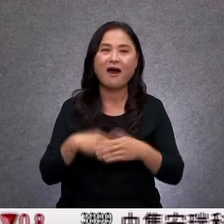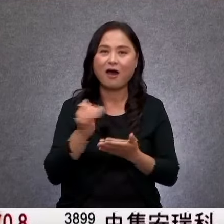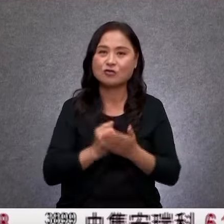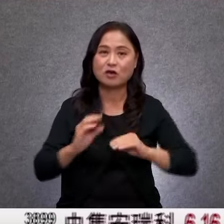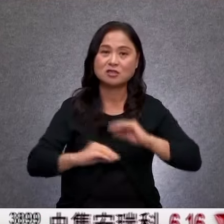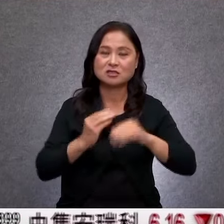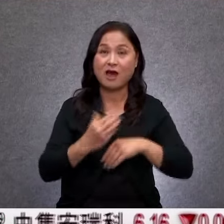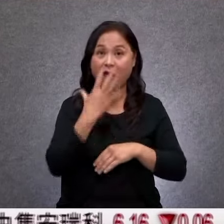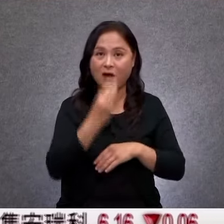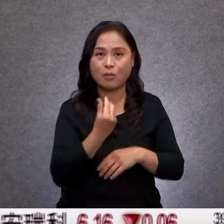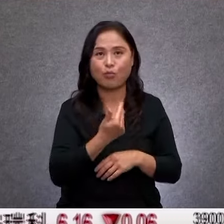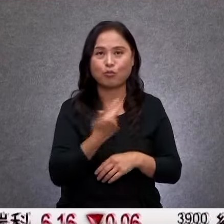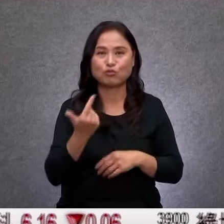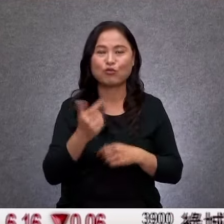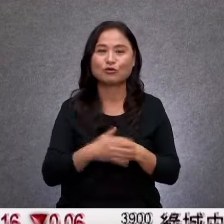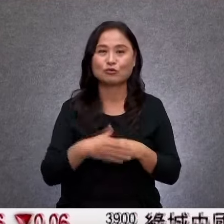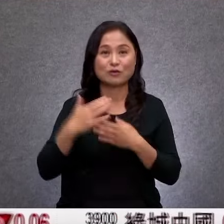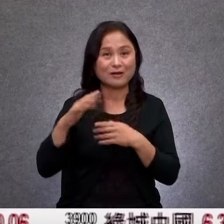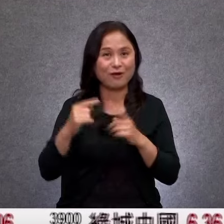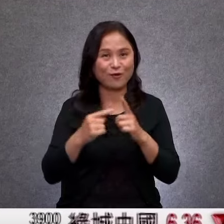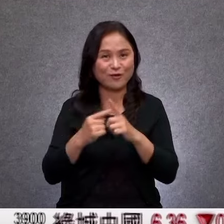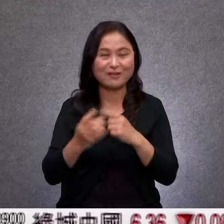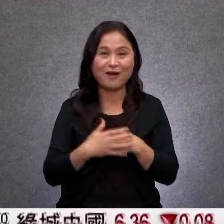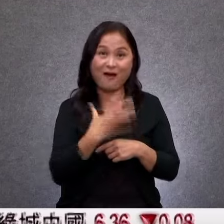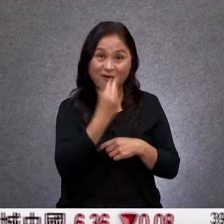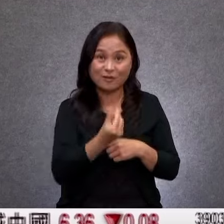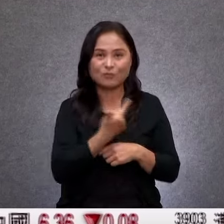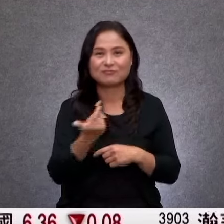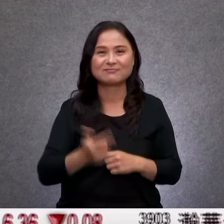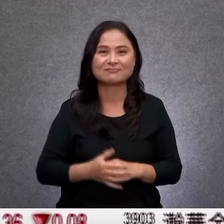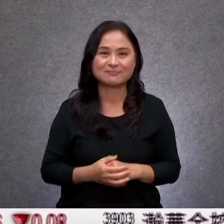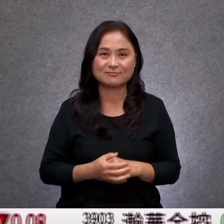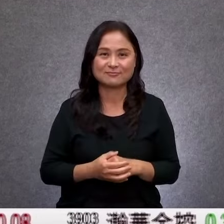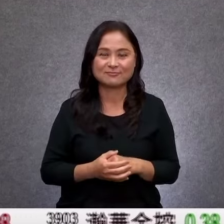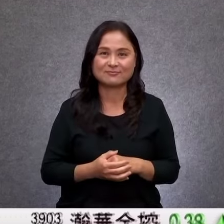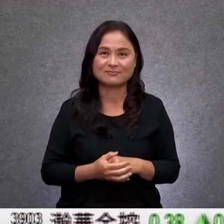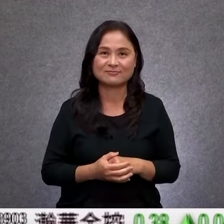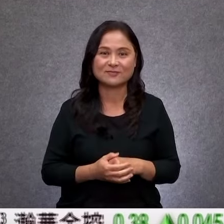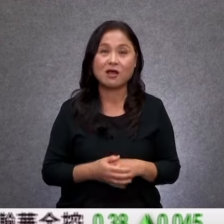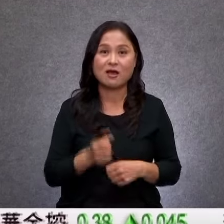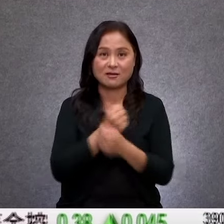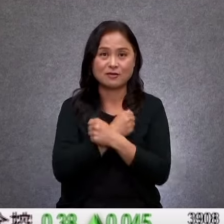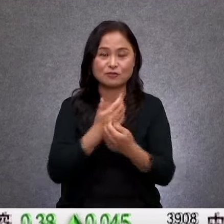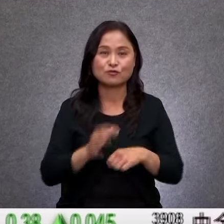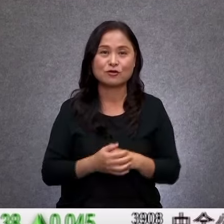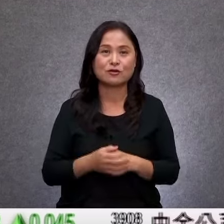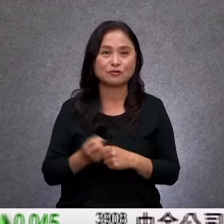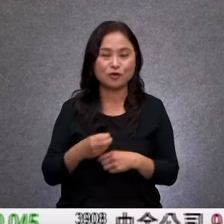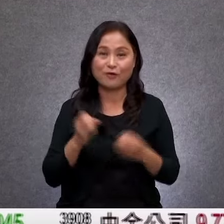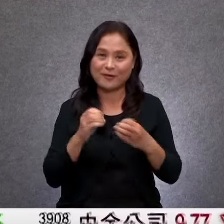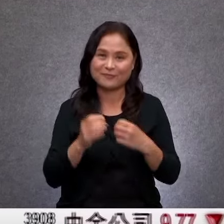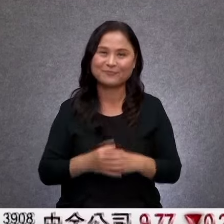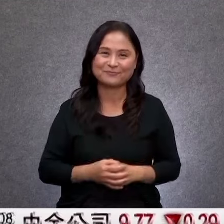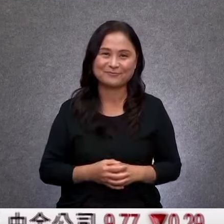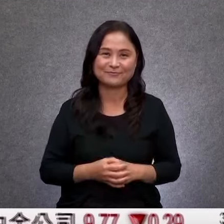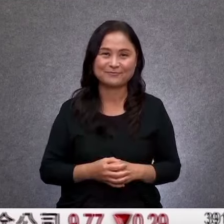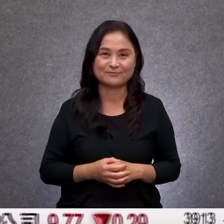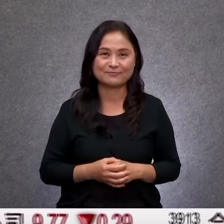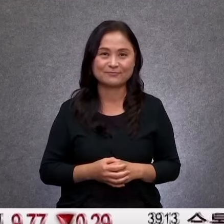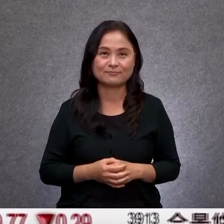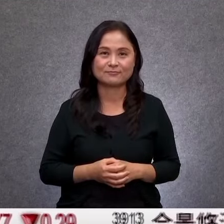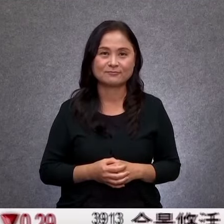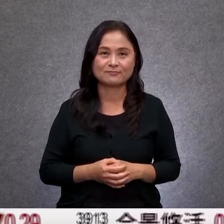施，其實係非常有吸引力。對於好多其他外國人嚟講，係非常之吸引嘅。 好，咁我哋休